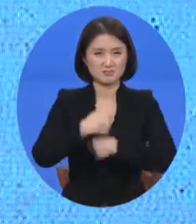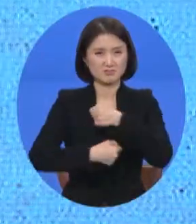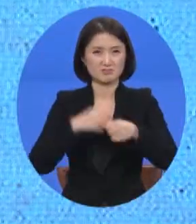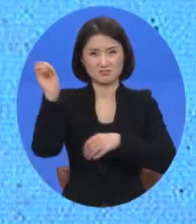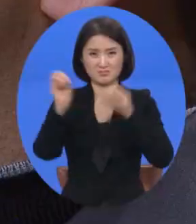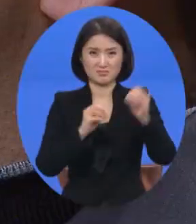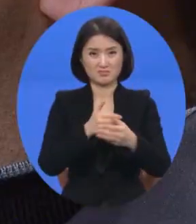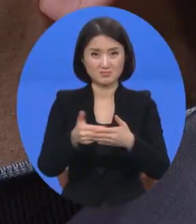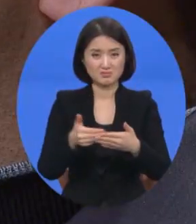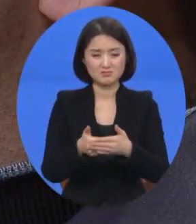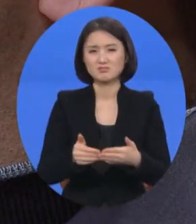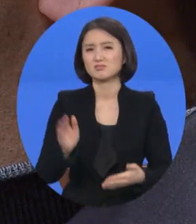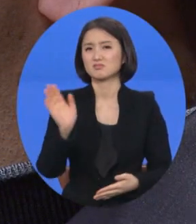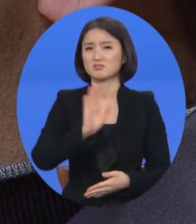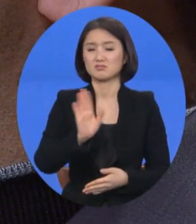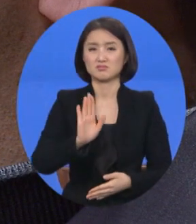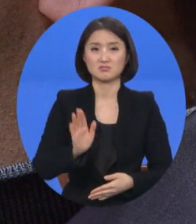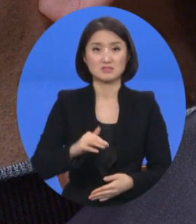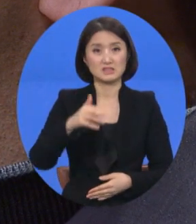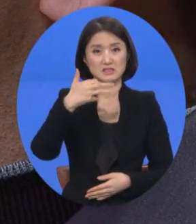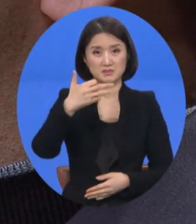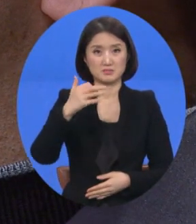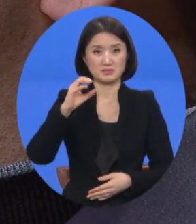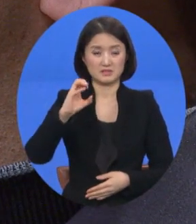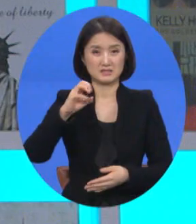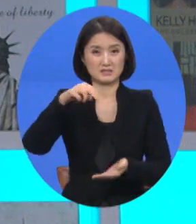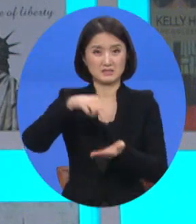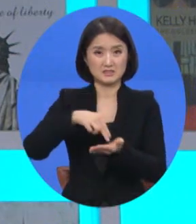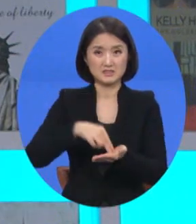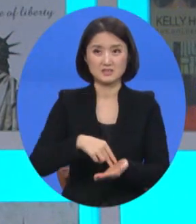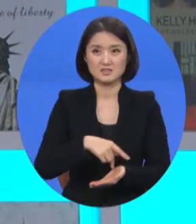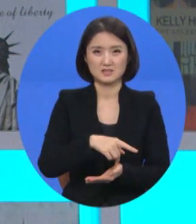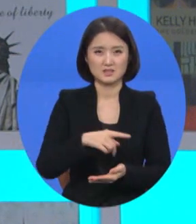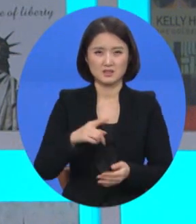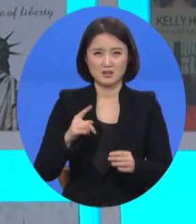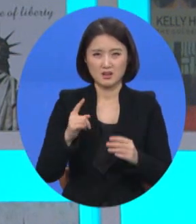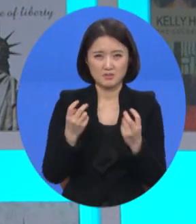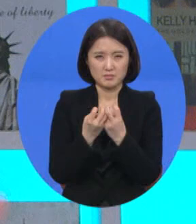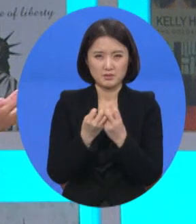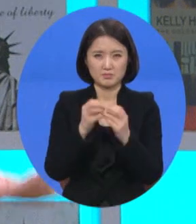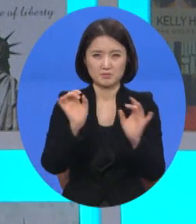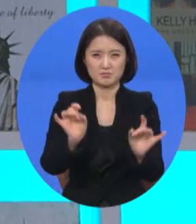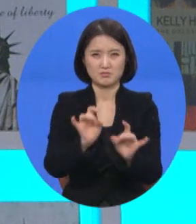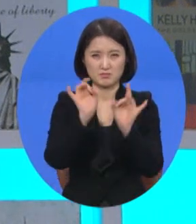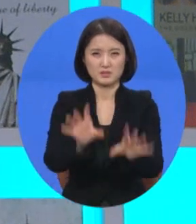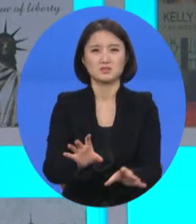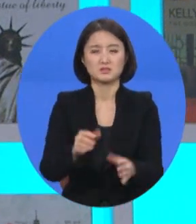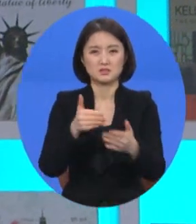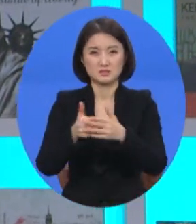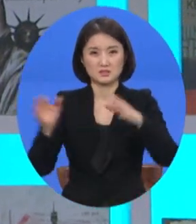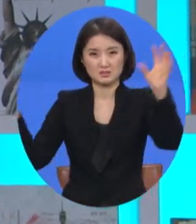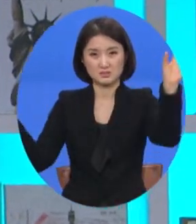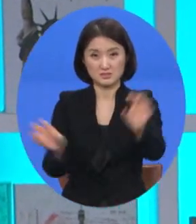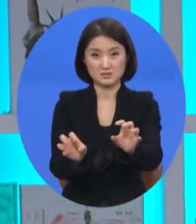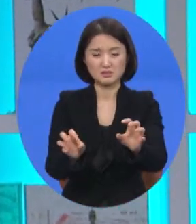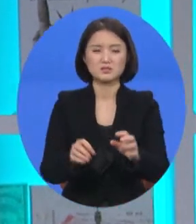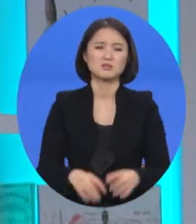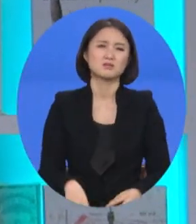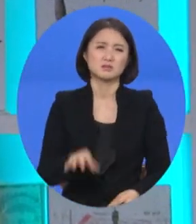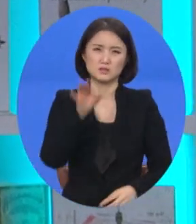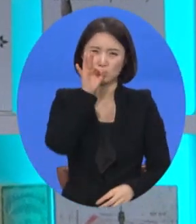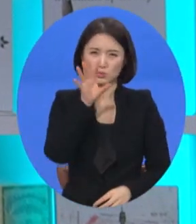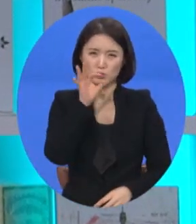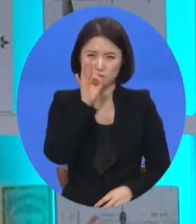입니까 그 시대 18세기에 벌써 져 현실주의를 알고 이런 그림을 말도 안 되는 엉터리 그림을